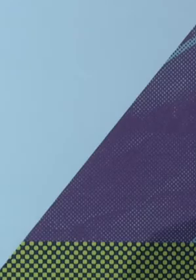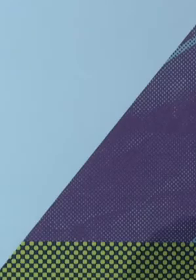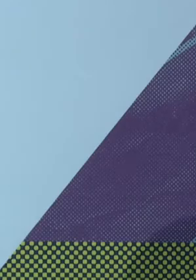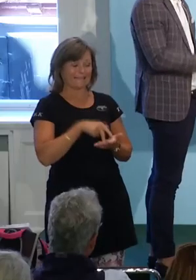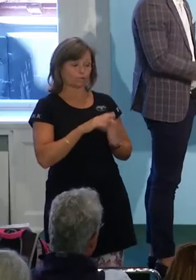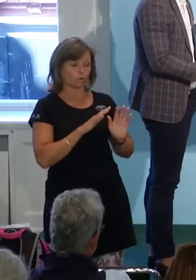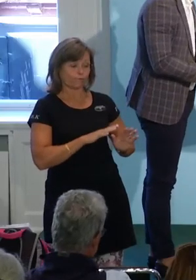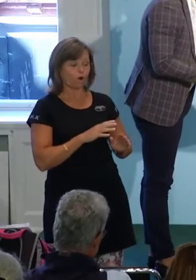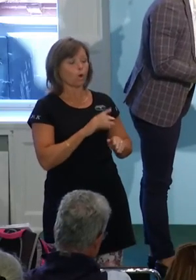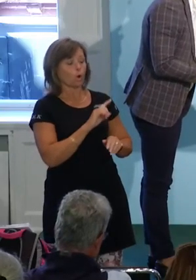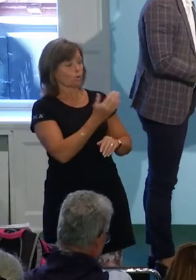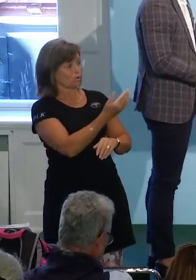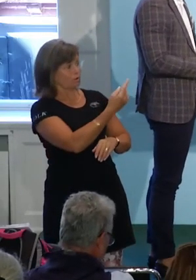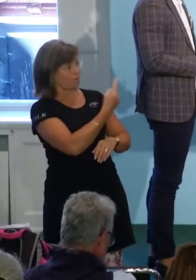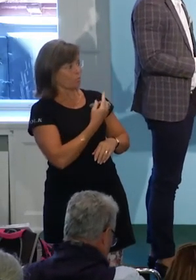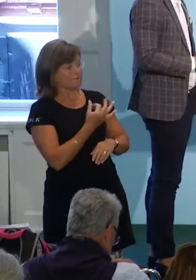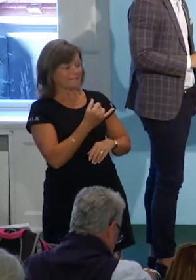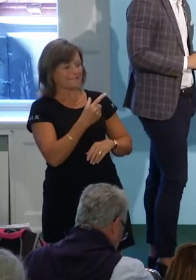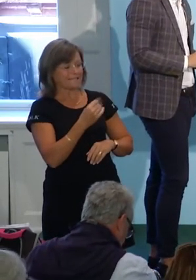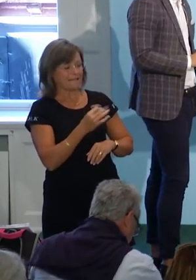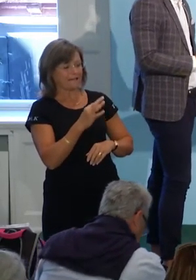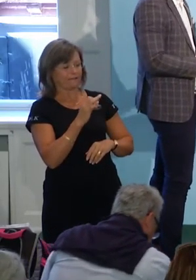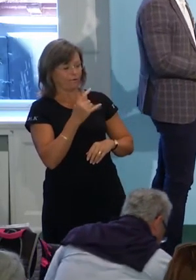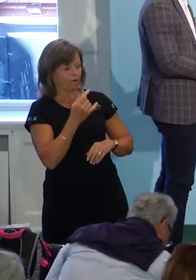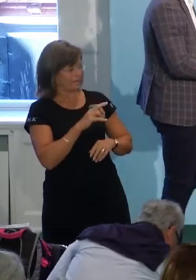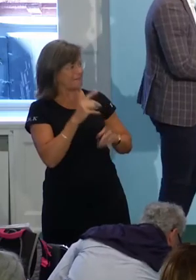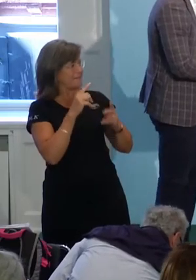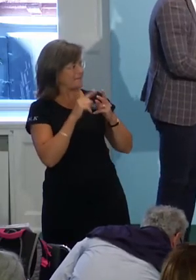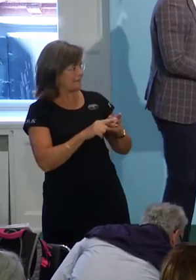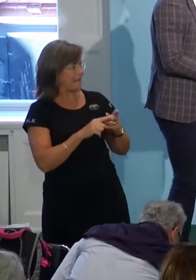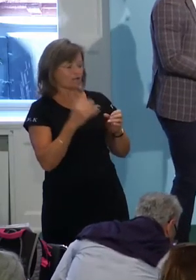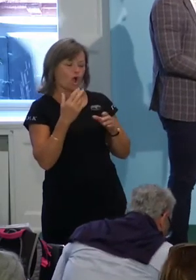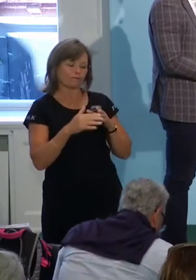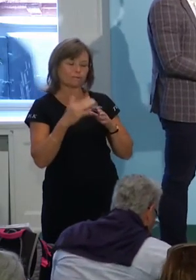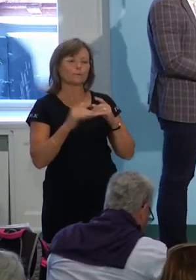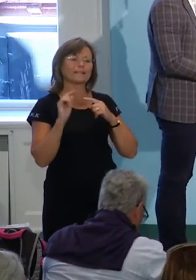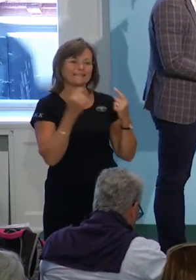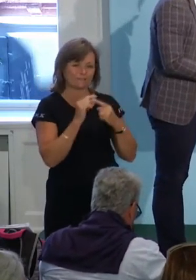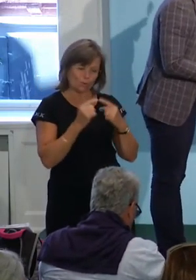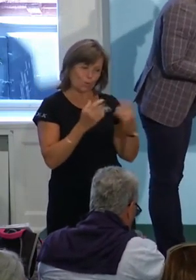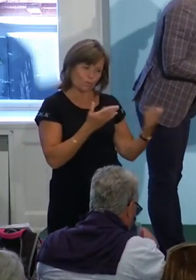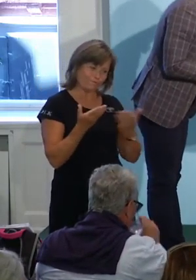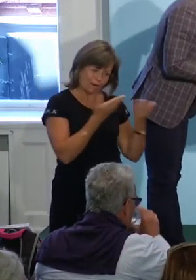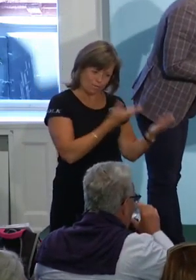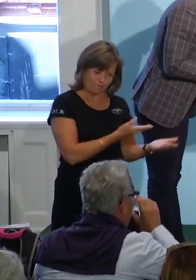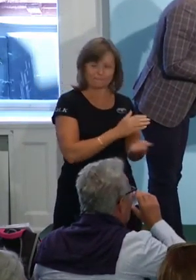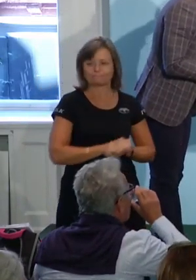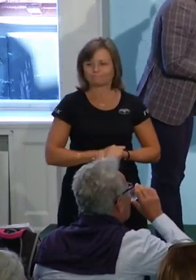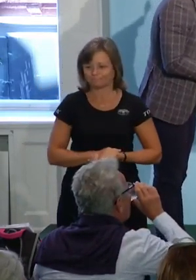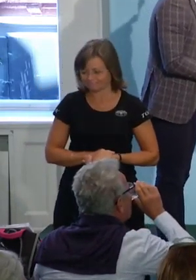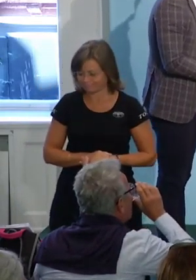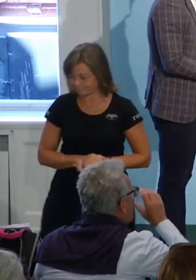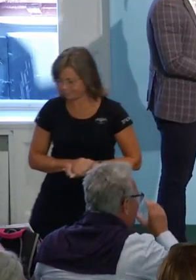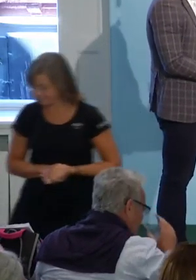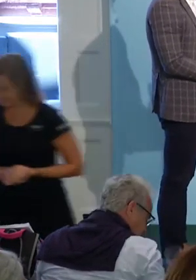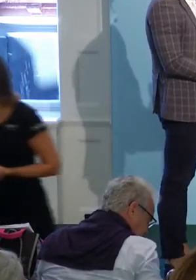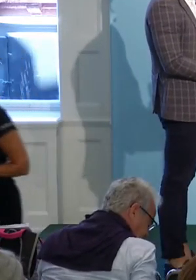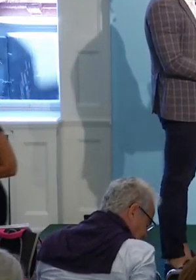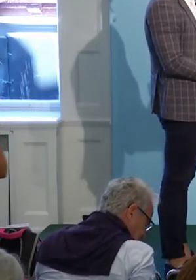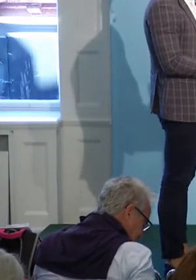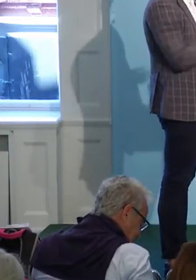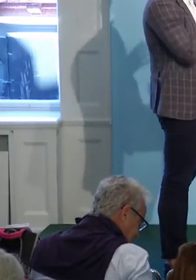kvar där, så tar vi upp Cecilia Fahlgren igen på scen också. Liten avslutande diskussion. Välkommen upp. Tack.